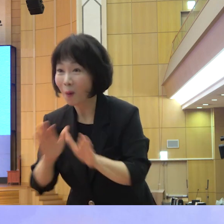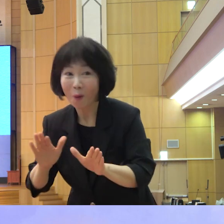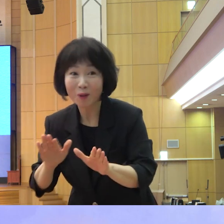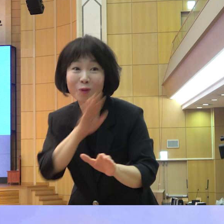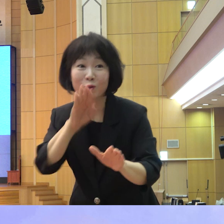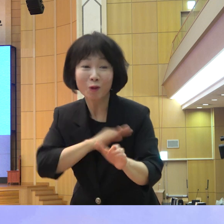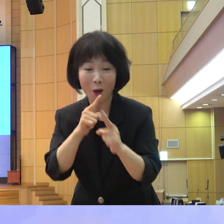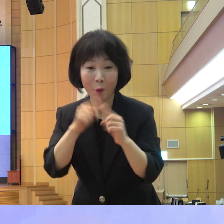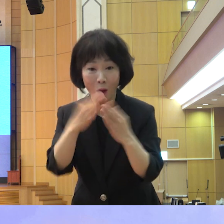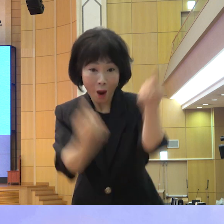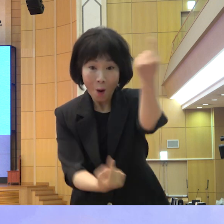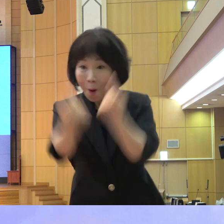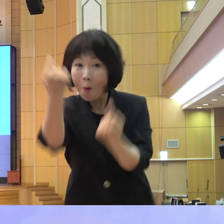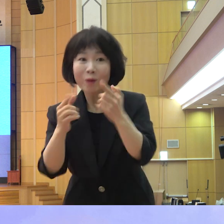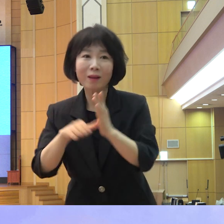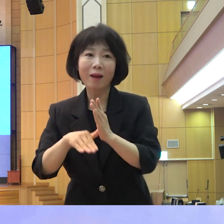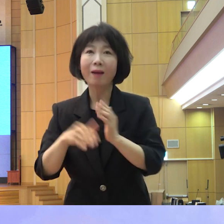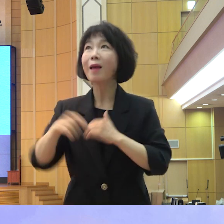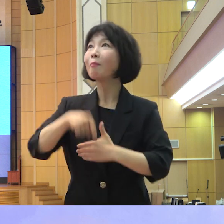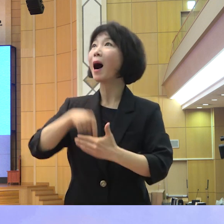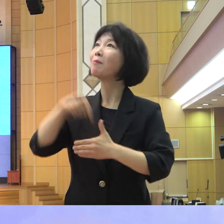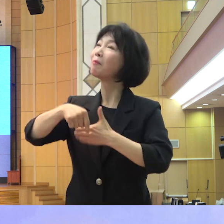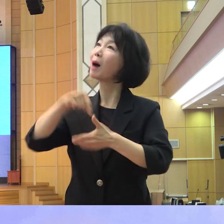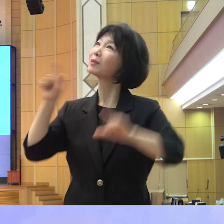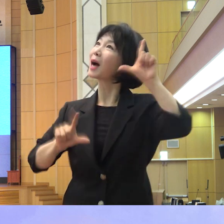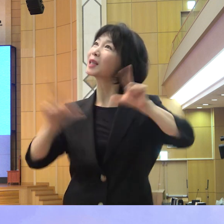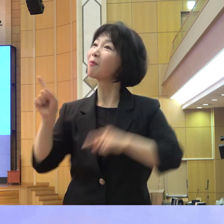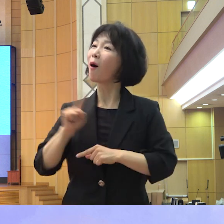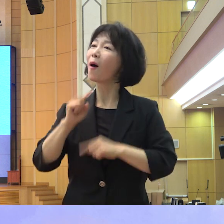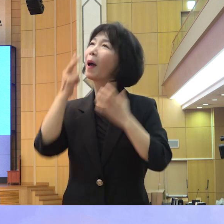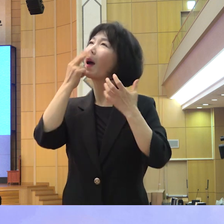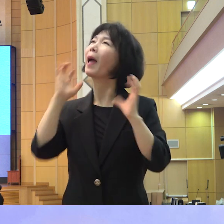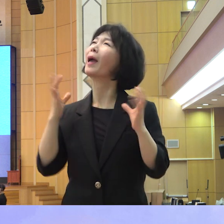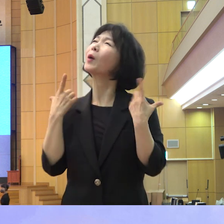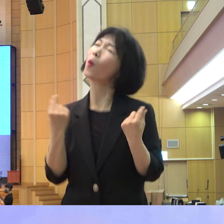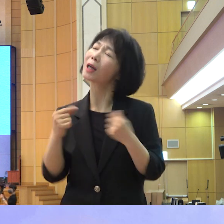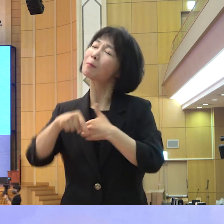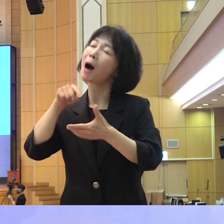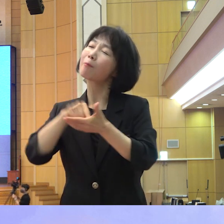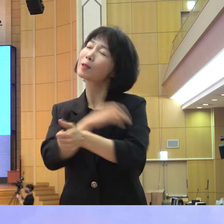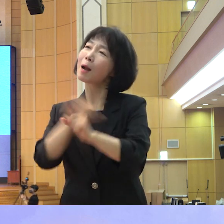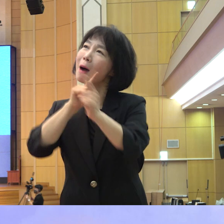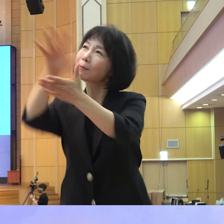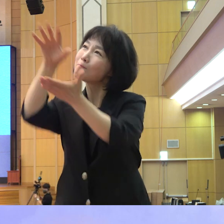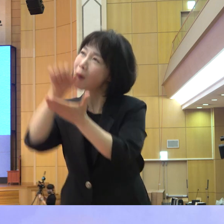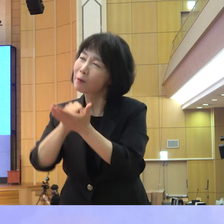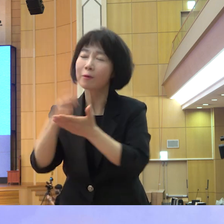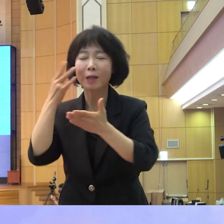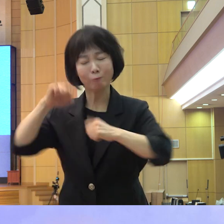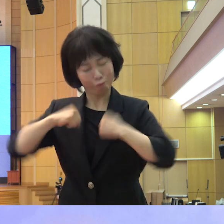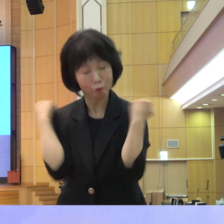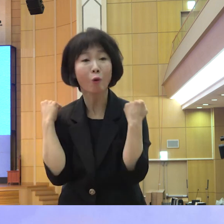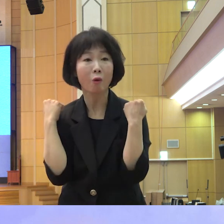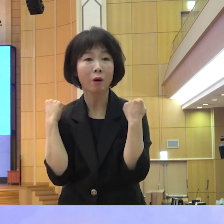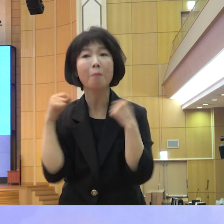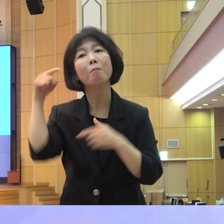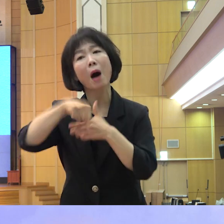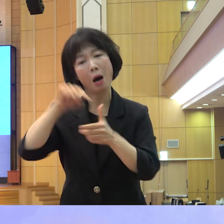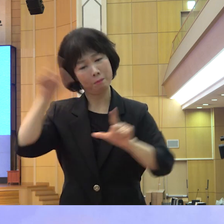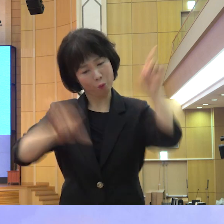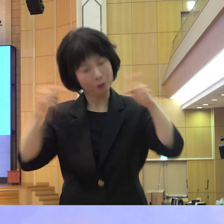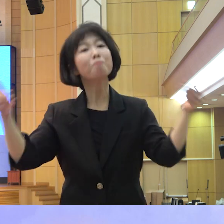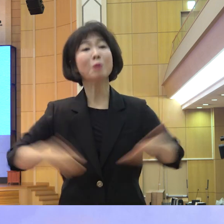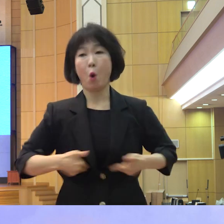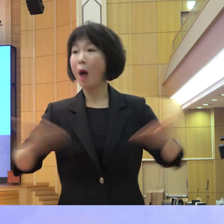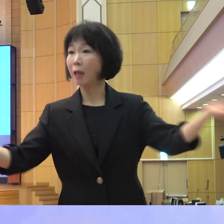주님, 어린아이 같은 마음으로, 순수한 마음으로 하나님 말씀을 받아들이고, 할렐루야,